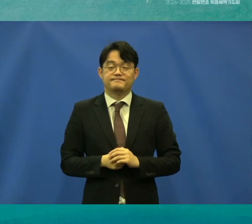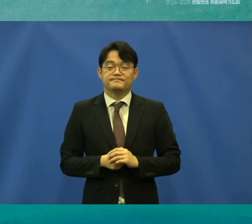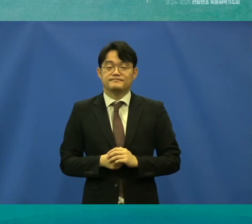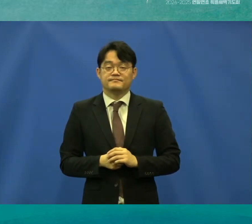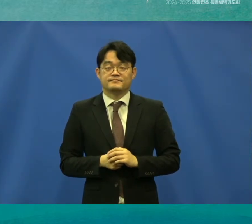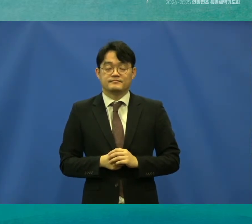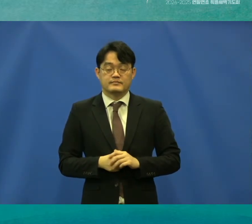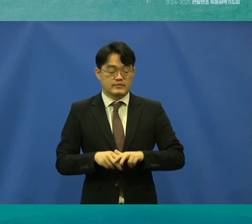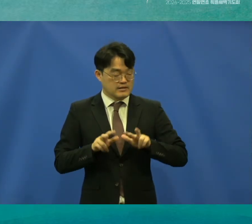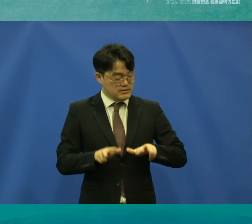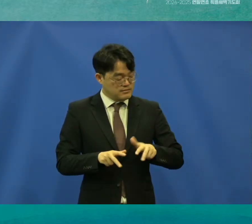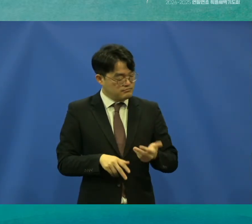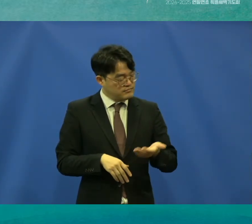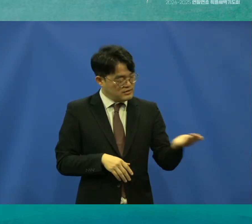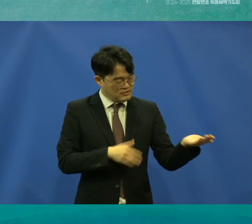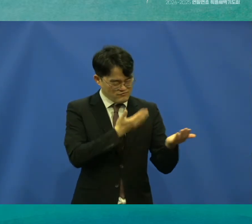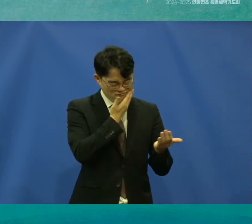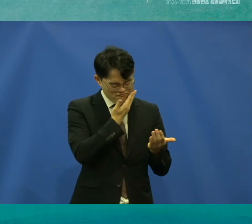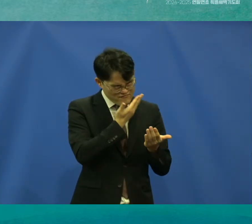너는 지금 무엇을 아끼느냐?